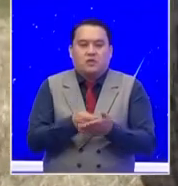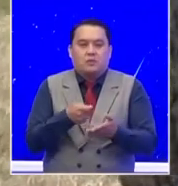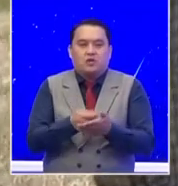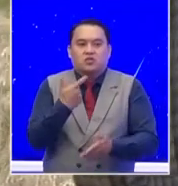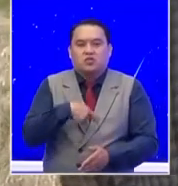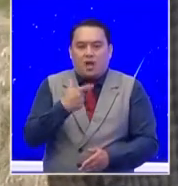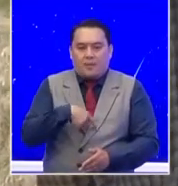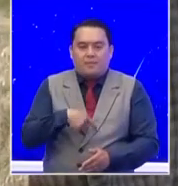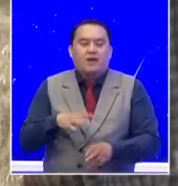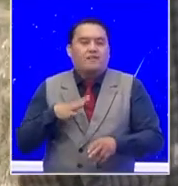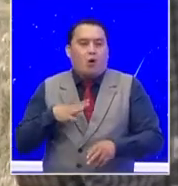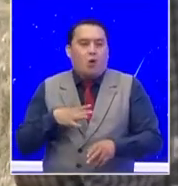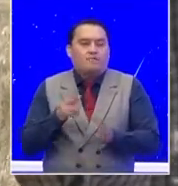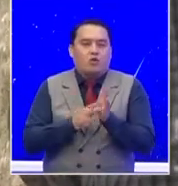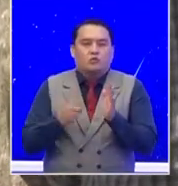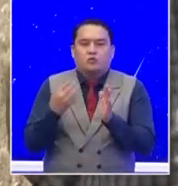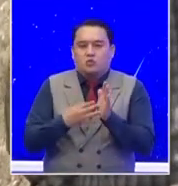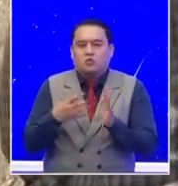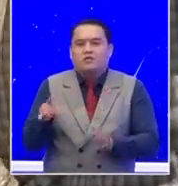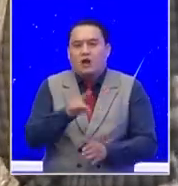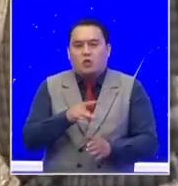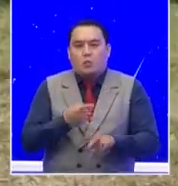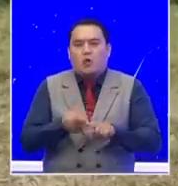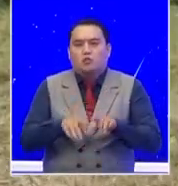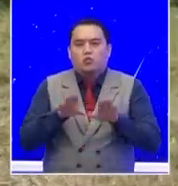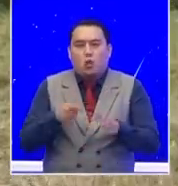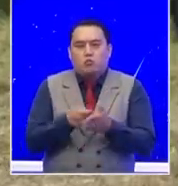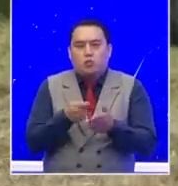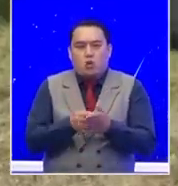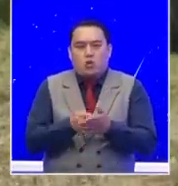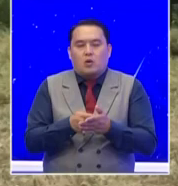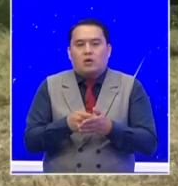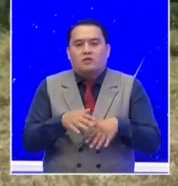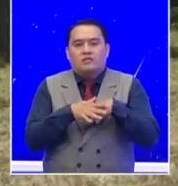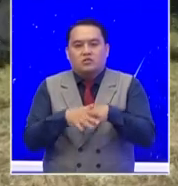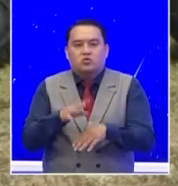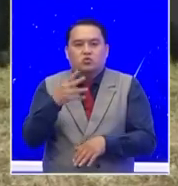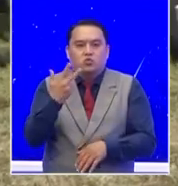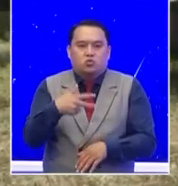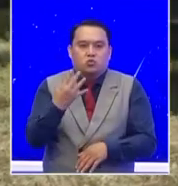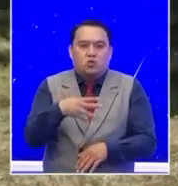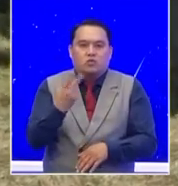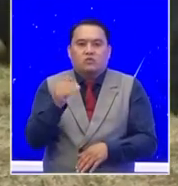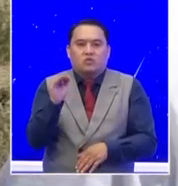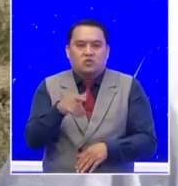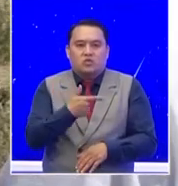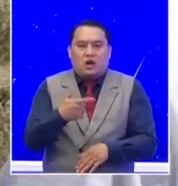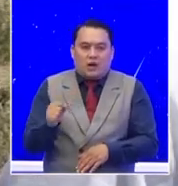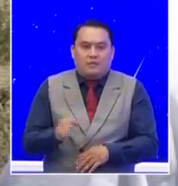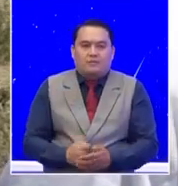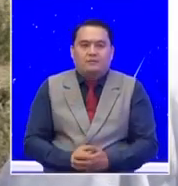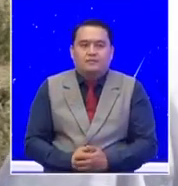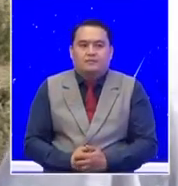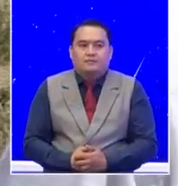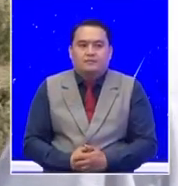насчитывается порядка восьмидесяти девяти тысяч голов скота потому только под кормовые культуры отведено свыше сорока двух с половиной тысяч гектаров рожал